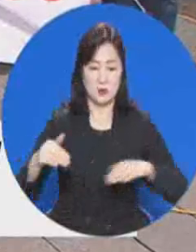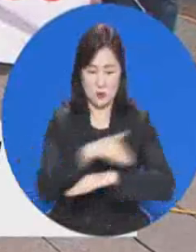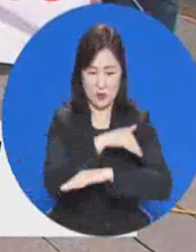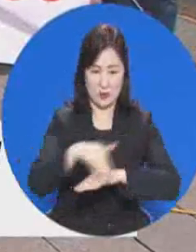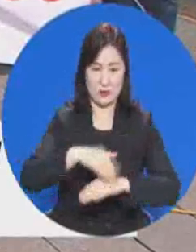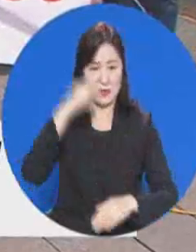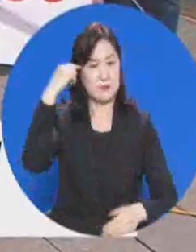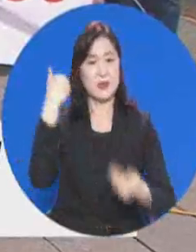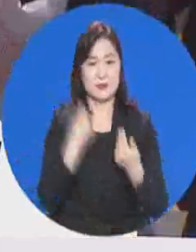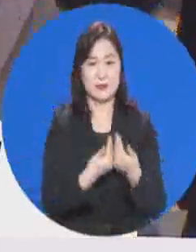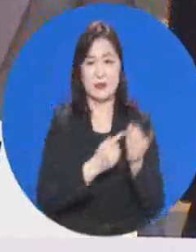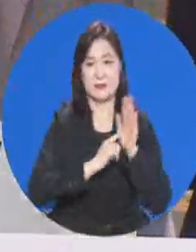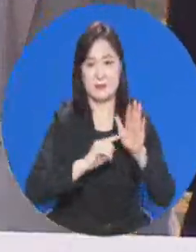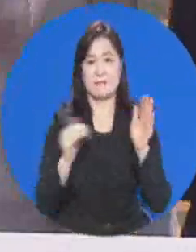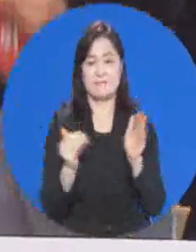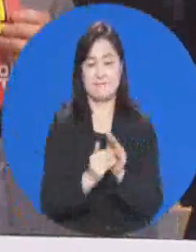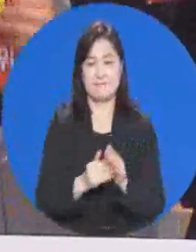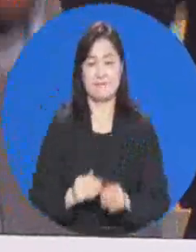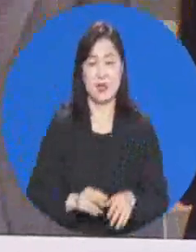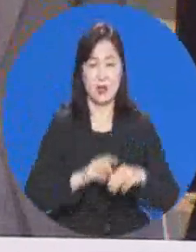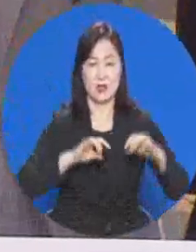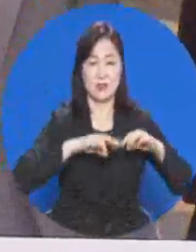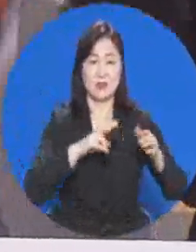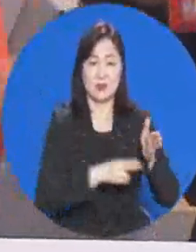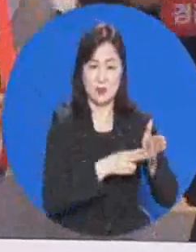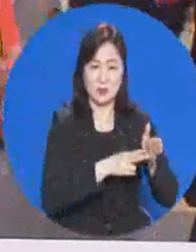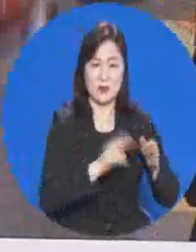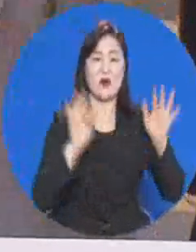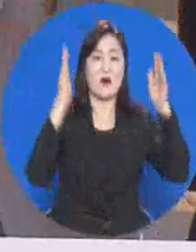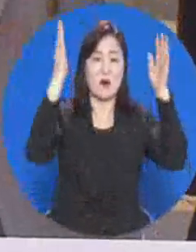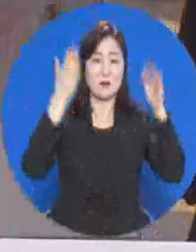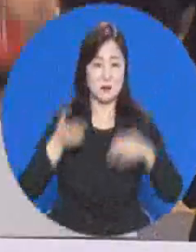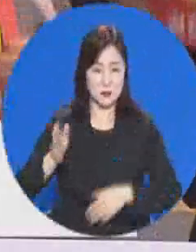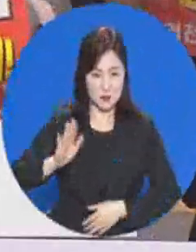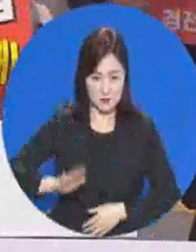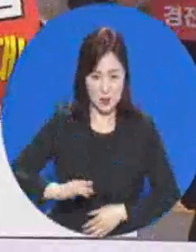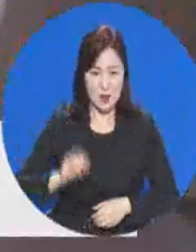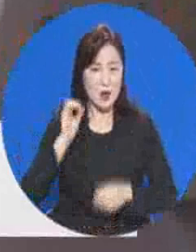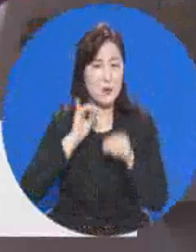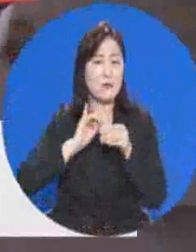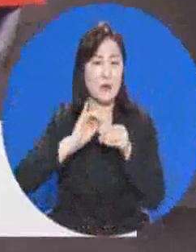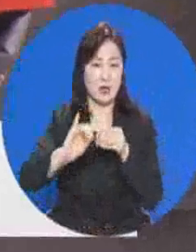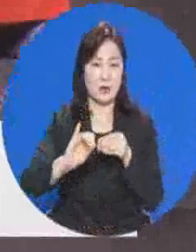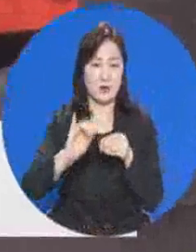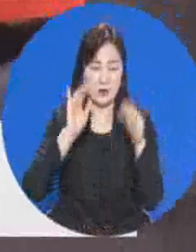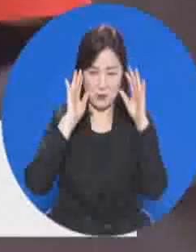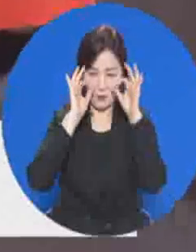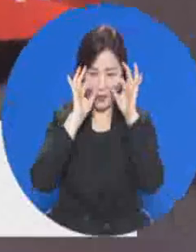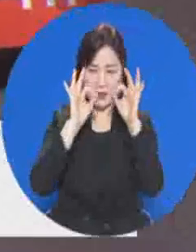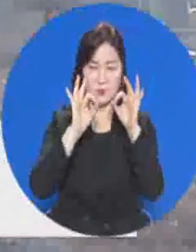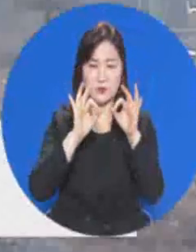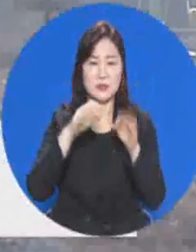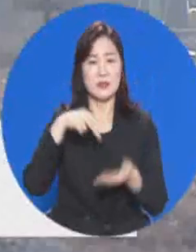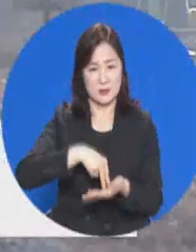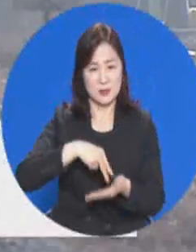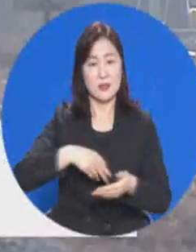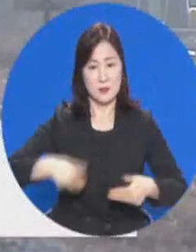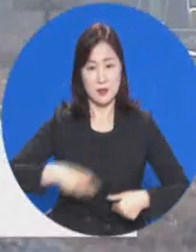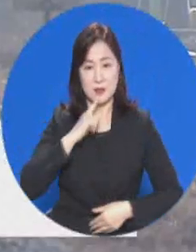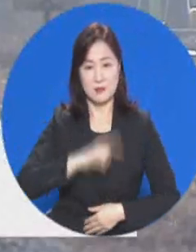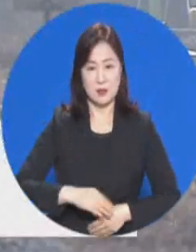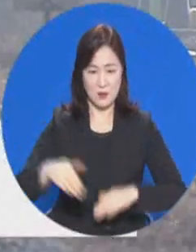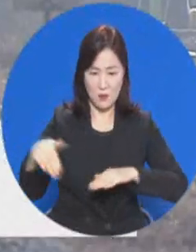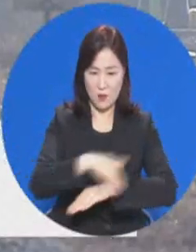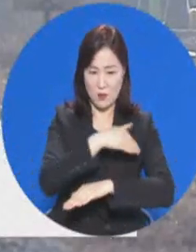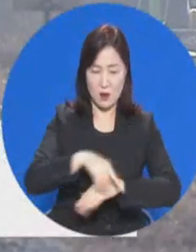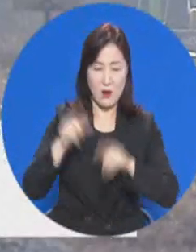높였습니다 병 정상 전처 라는 환영할 일이지만 100년을 내다보는 변경 이 필요하다는 겁니다 통행량이 하루